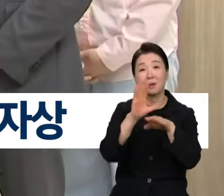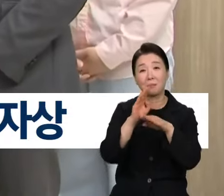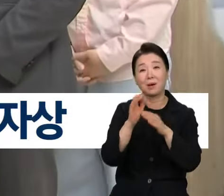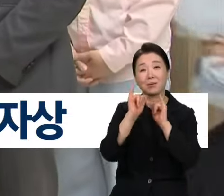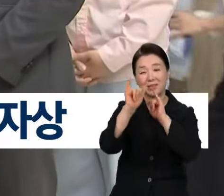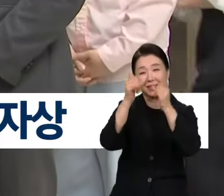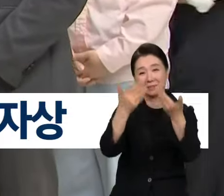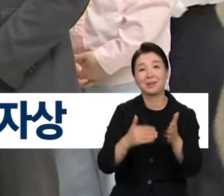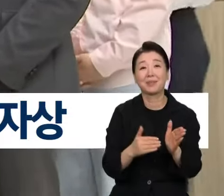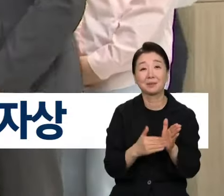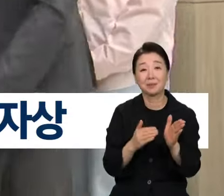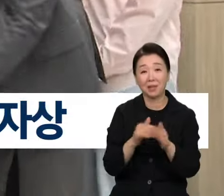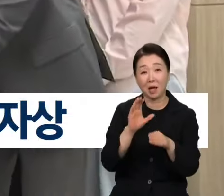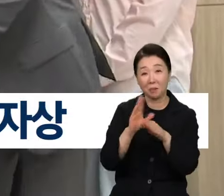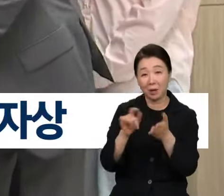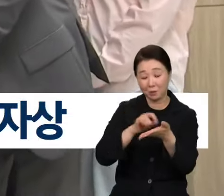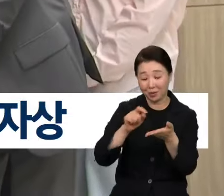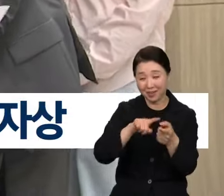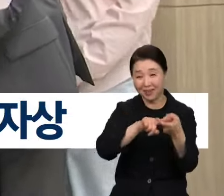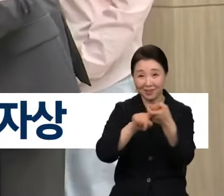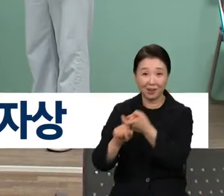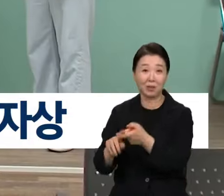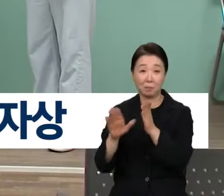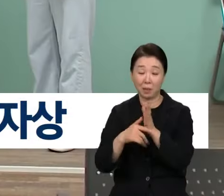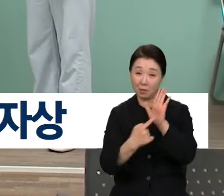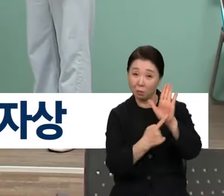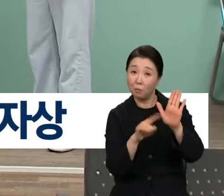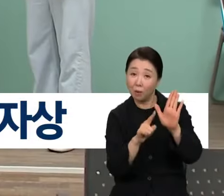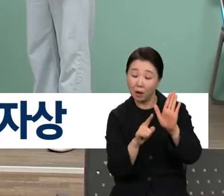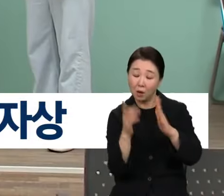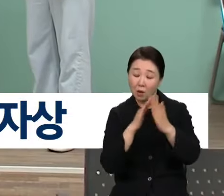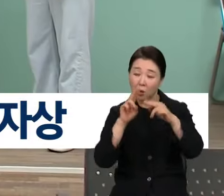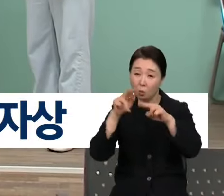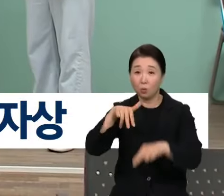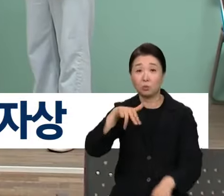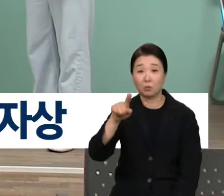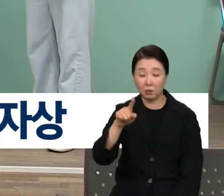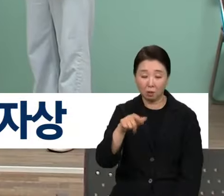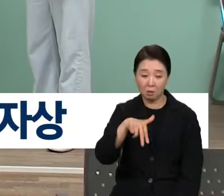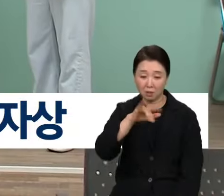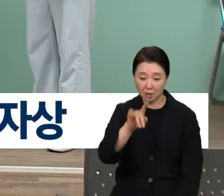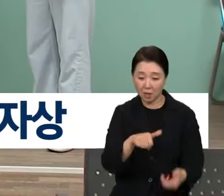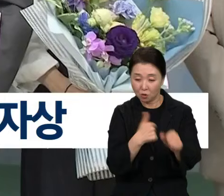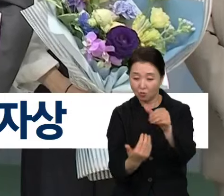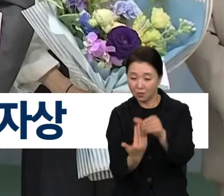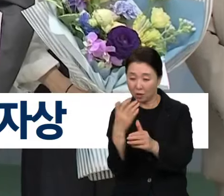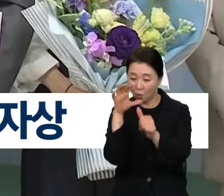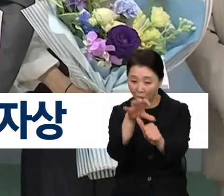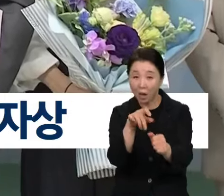방송기자상을 받았습니다. 방송기자연합회는 이번 보도가 공수처의 최상병 순직 사건 외압 의혹